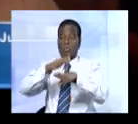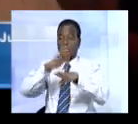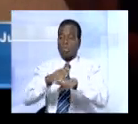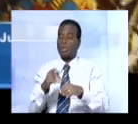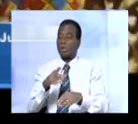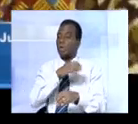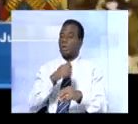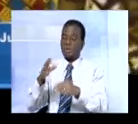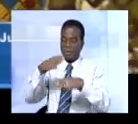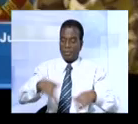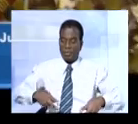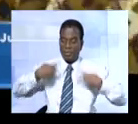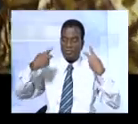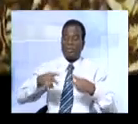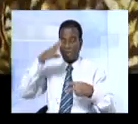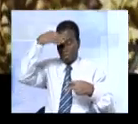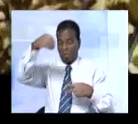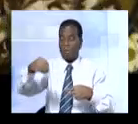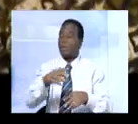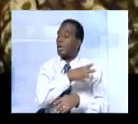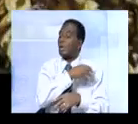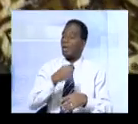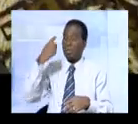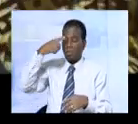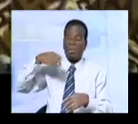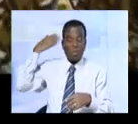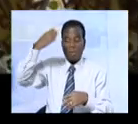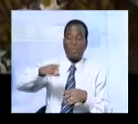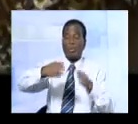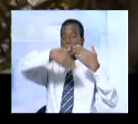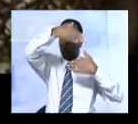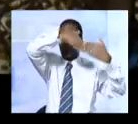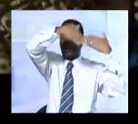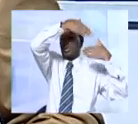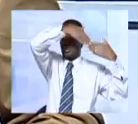biens, des vies humaines et notre patrimoine naturel pour les futures générations.